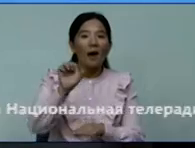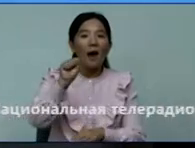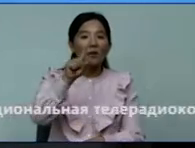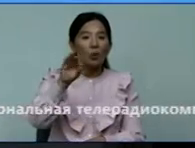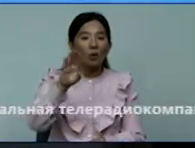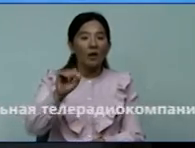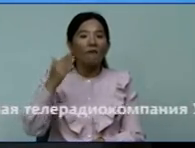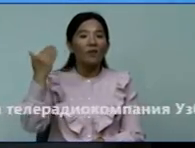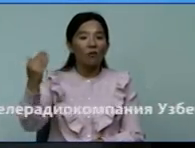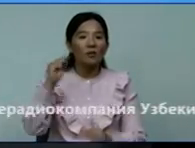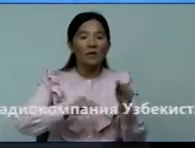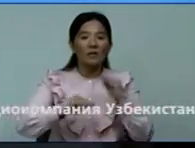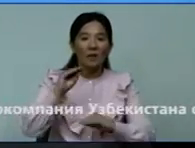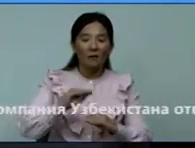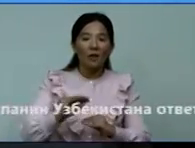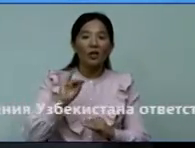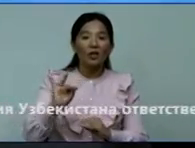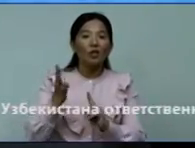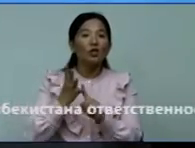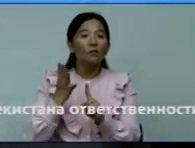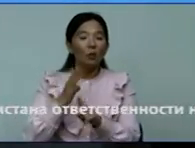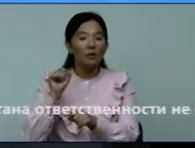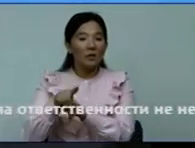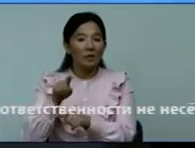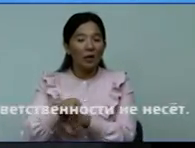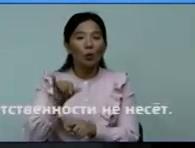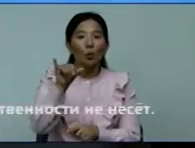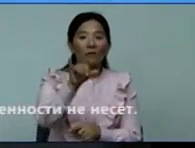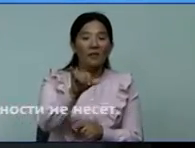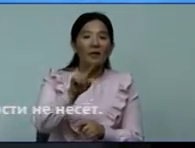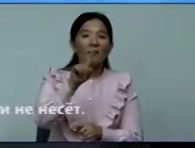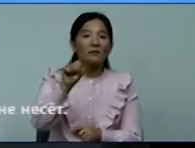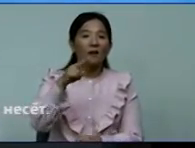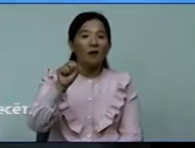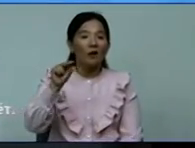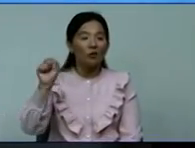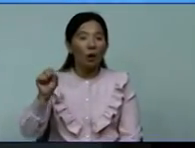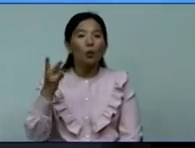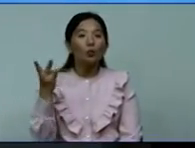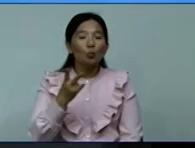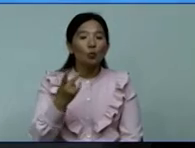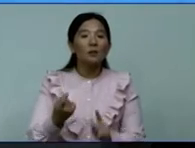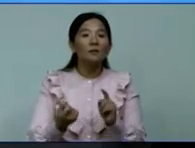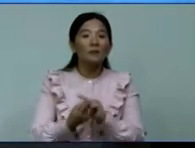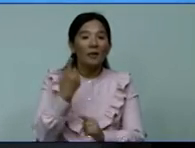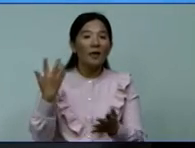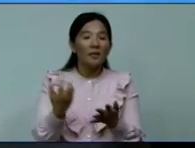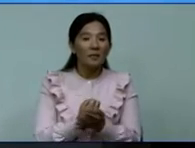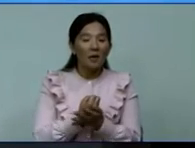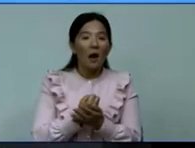составе. И в последнем, четвертом задании у вас задача. Вам нужно вычислить